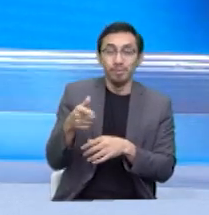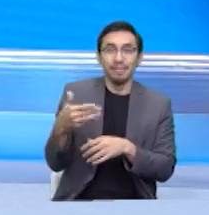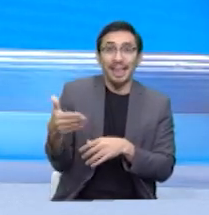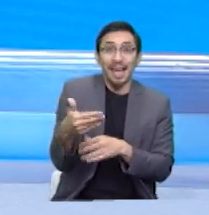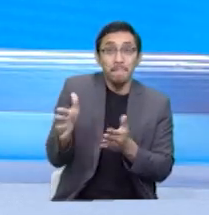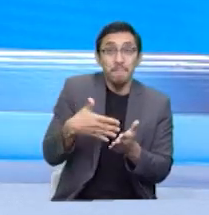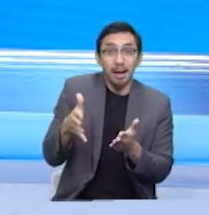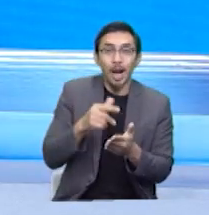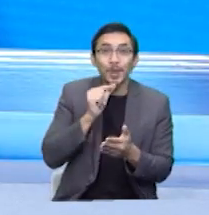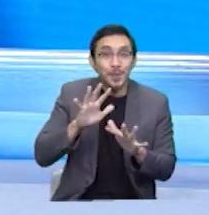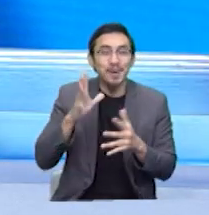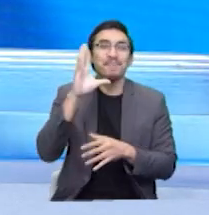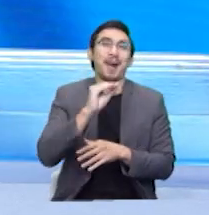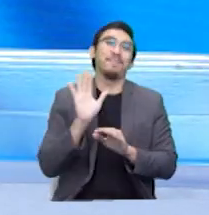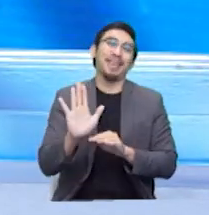bakar nanti malam.